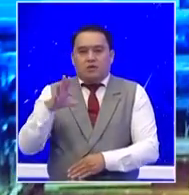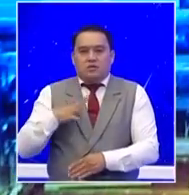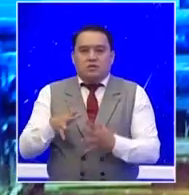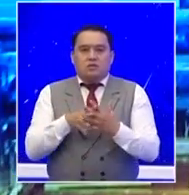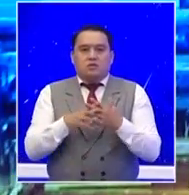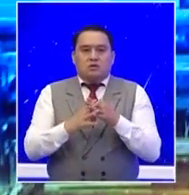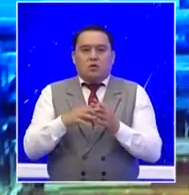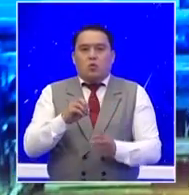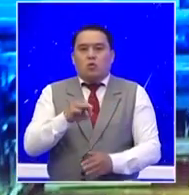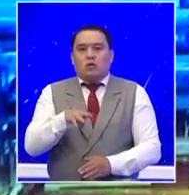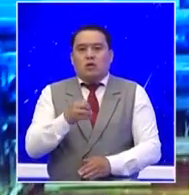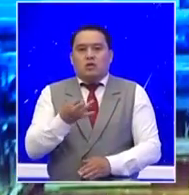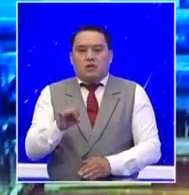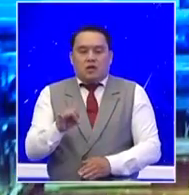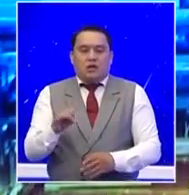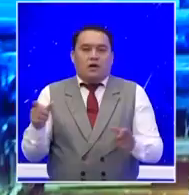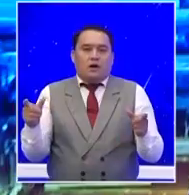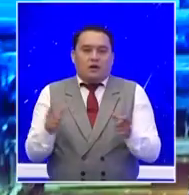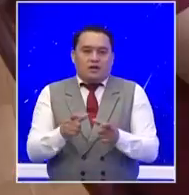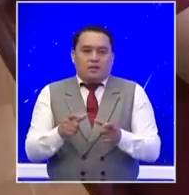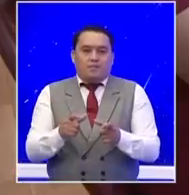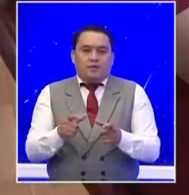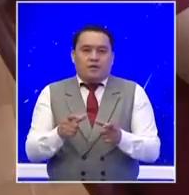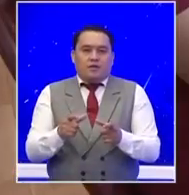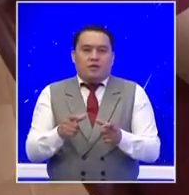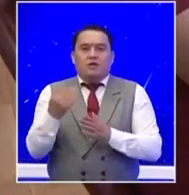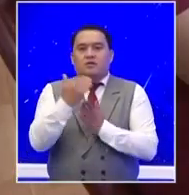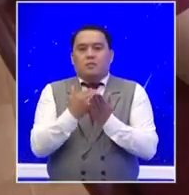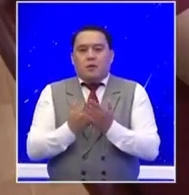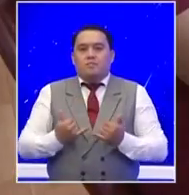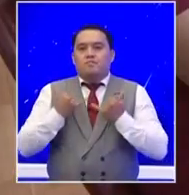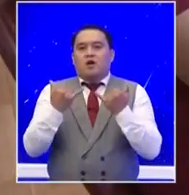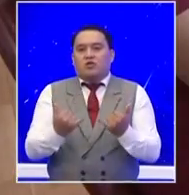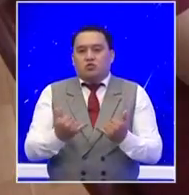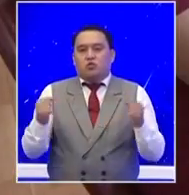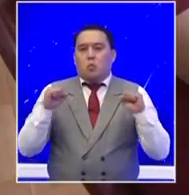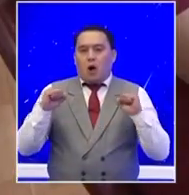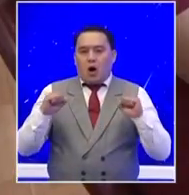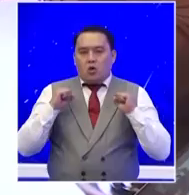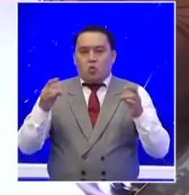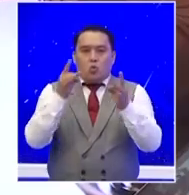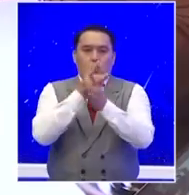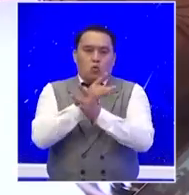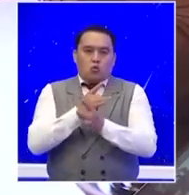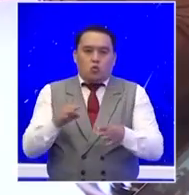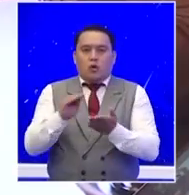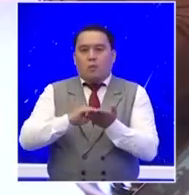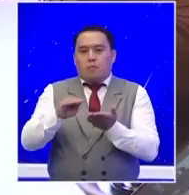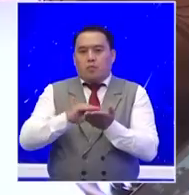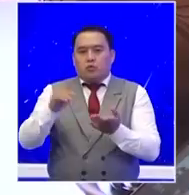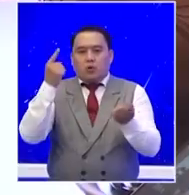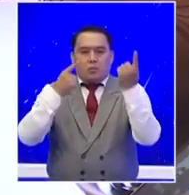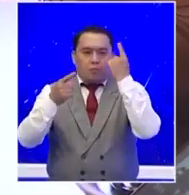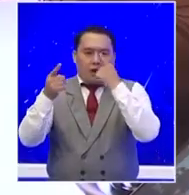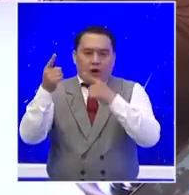библиотеки села Отинай в период карантина. В списке почетных гостей – спортсмены, деятели культуры, писатели и